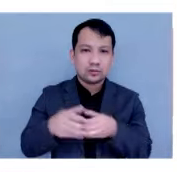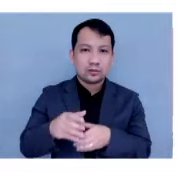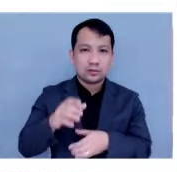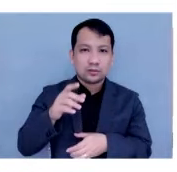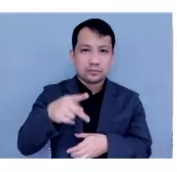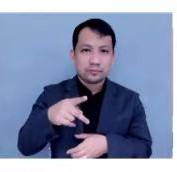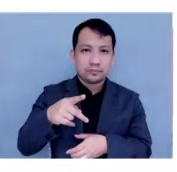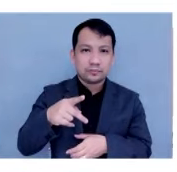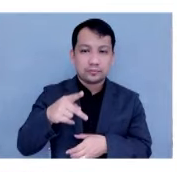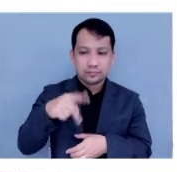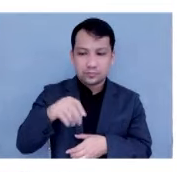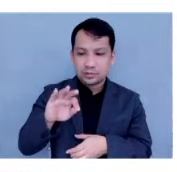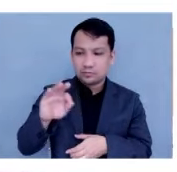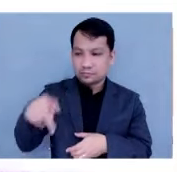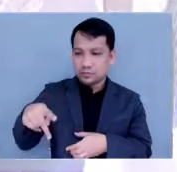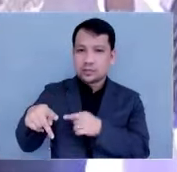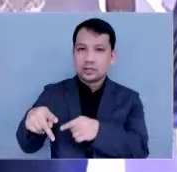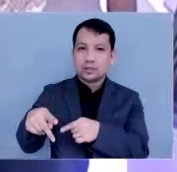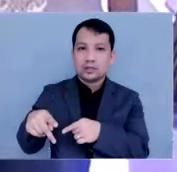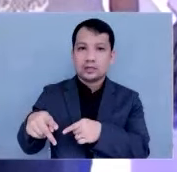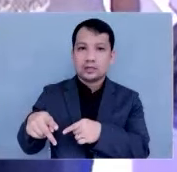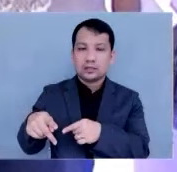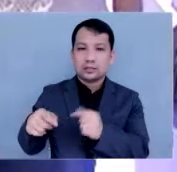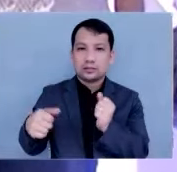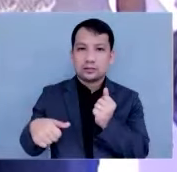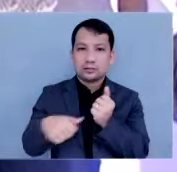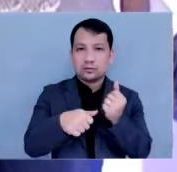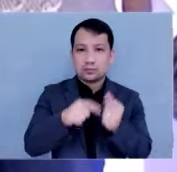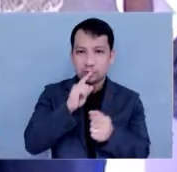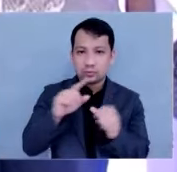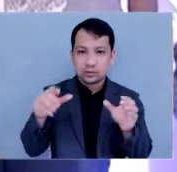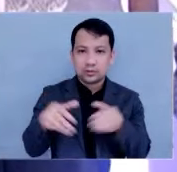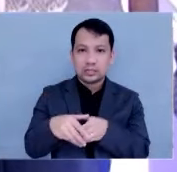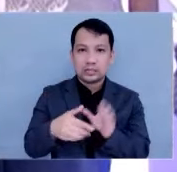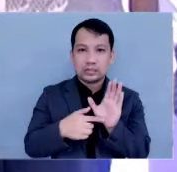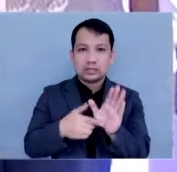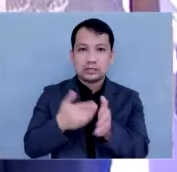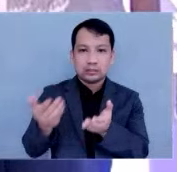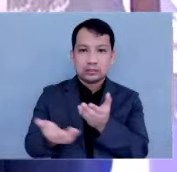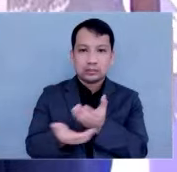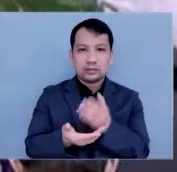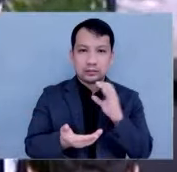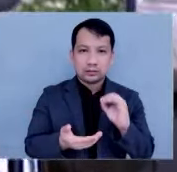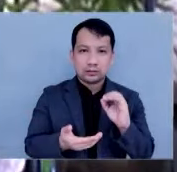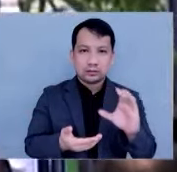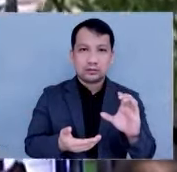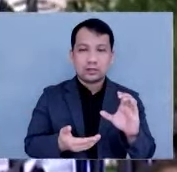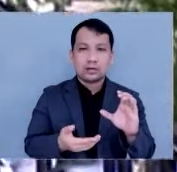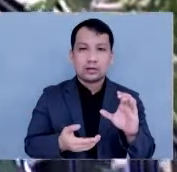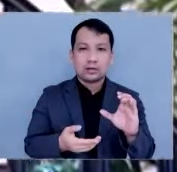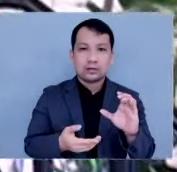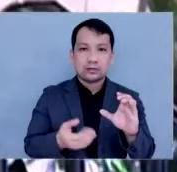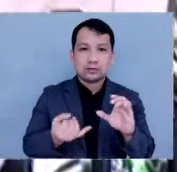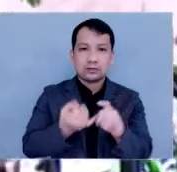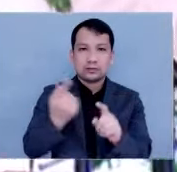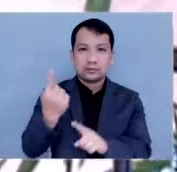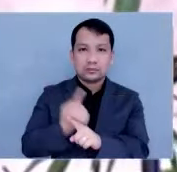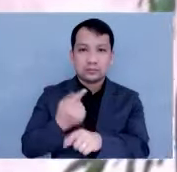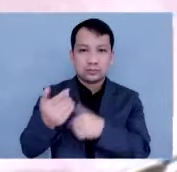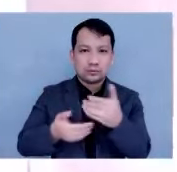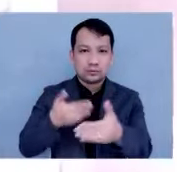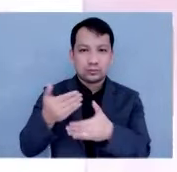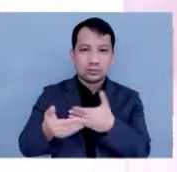Pilipinas na si Leandro Verceles Jr., ang kanilang partido sa paghahain niya ng COC sa pagkasenador. Ilang buwan na rin gumugulong ang paksyon